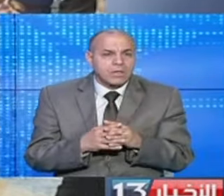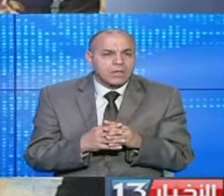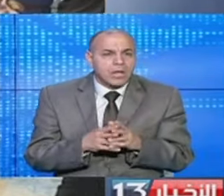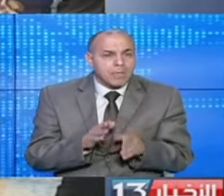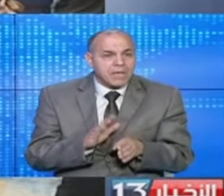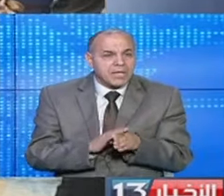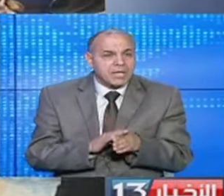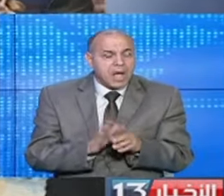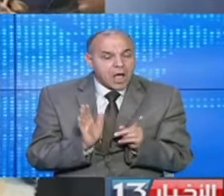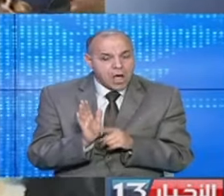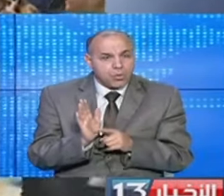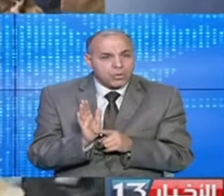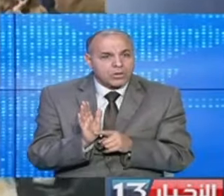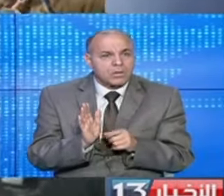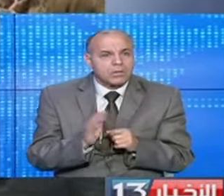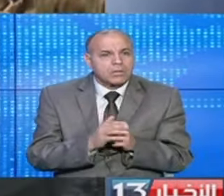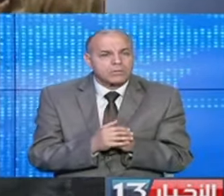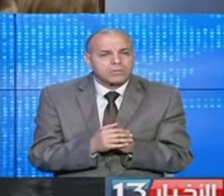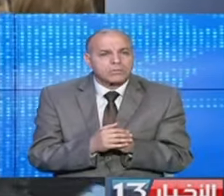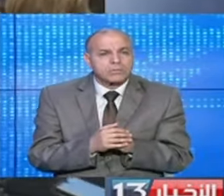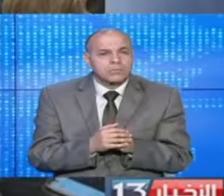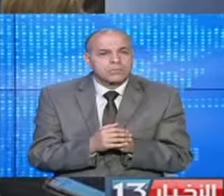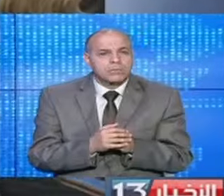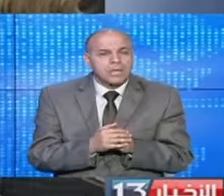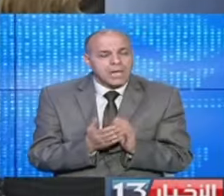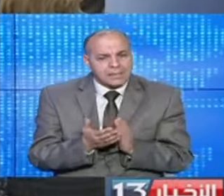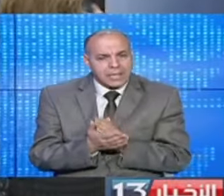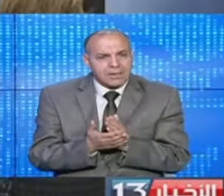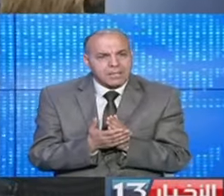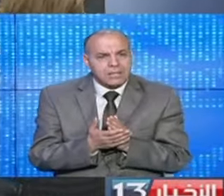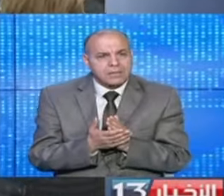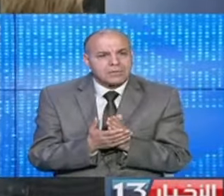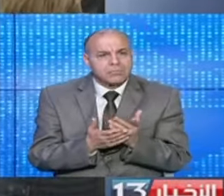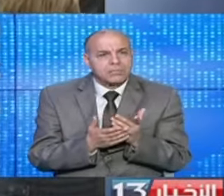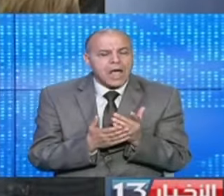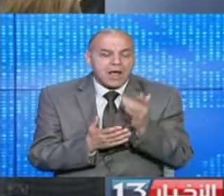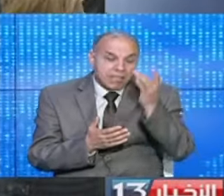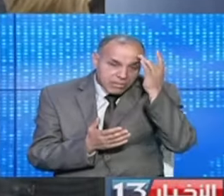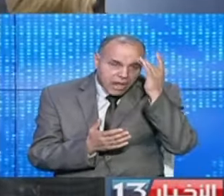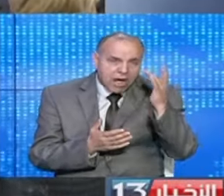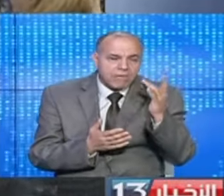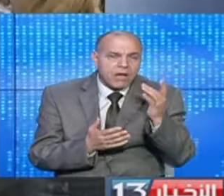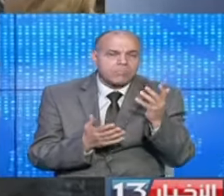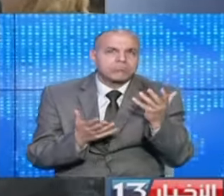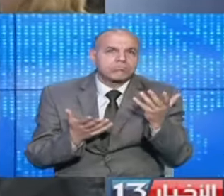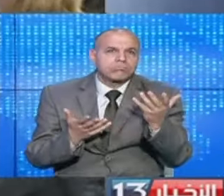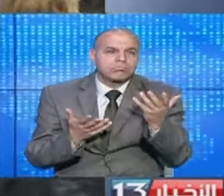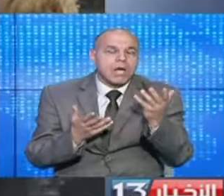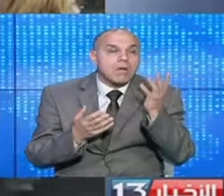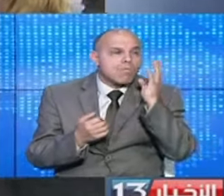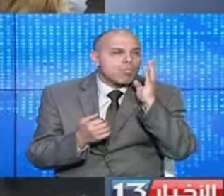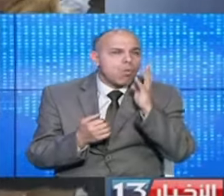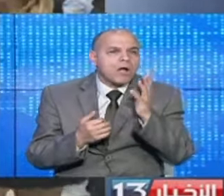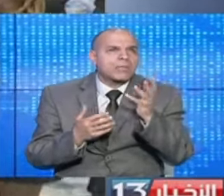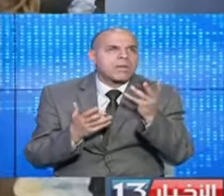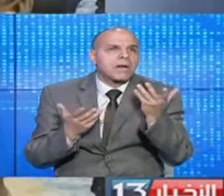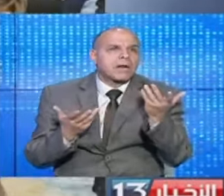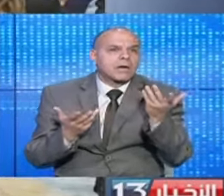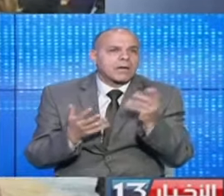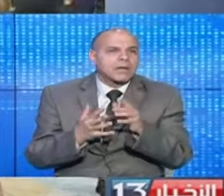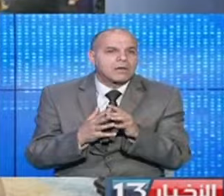البدء الشروع في إعداد لزاسيز دو لا كولتور، معناتها المؤتمر